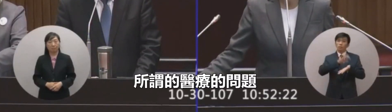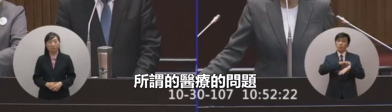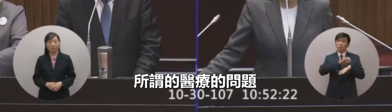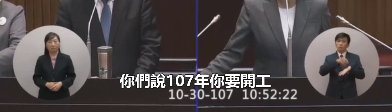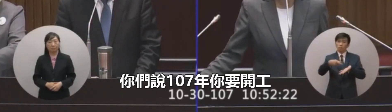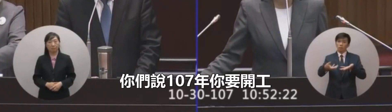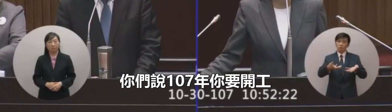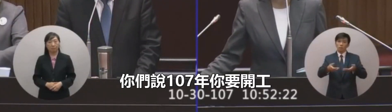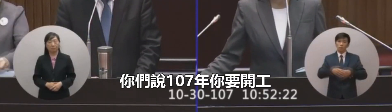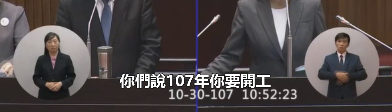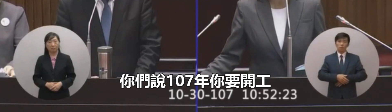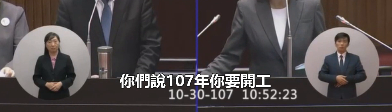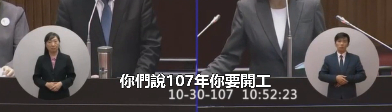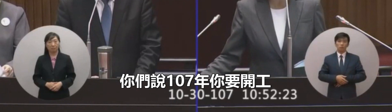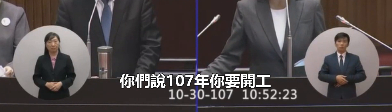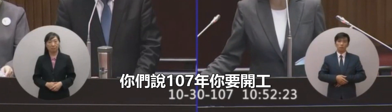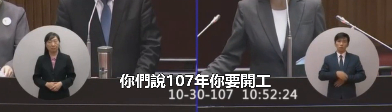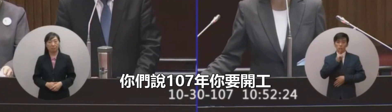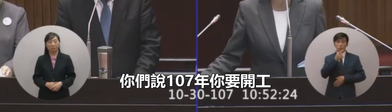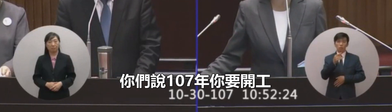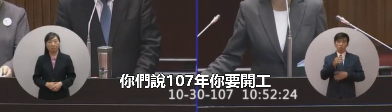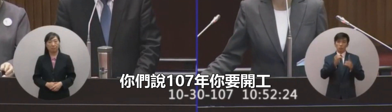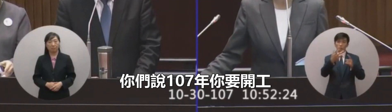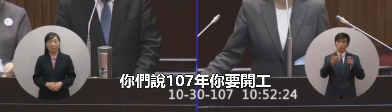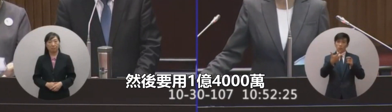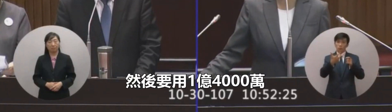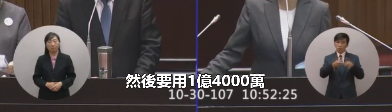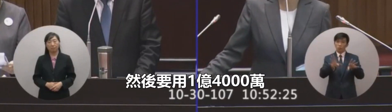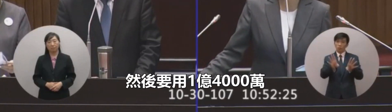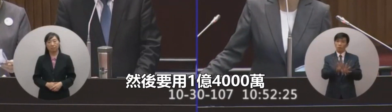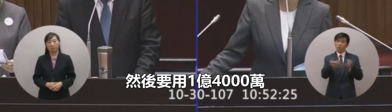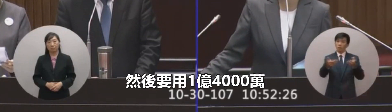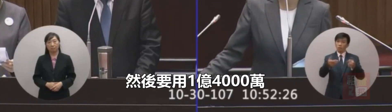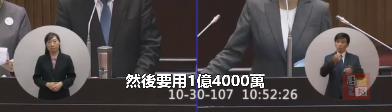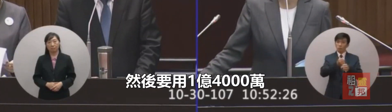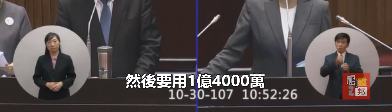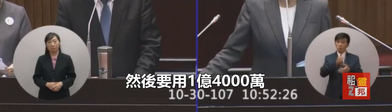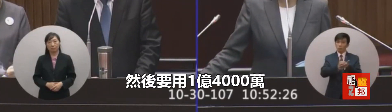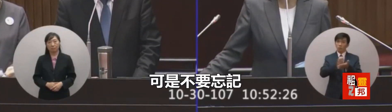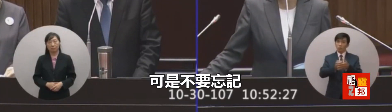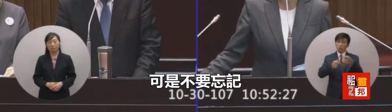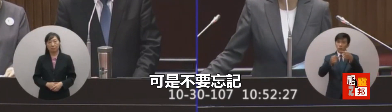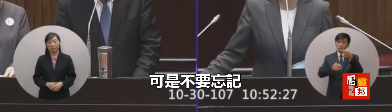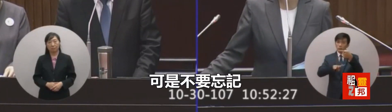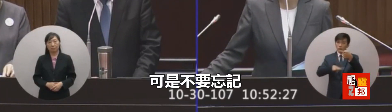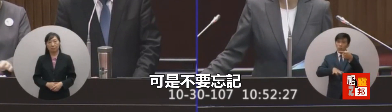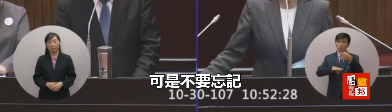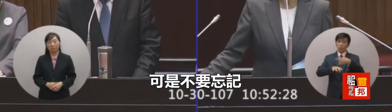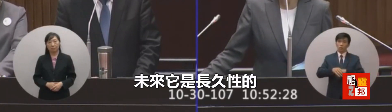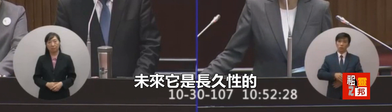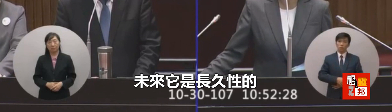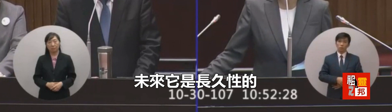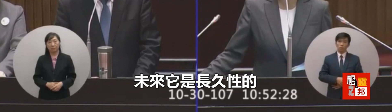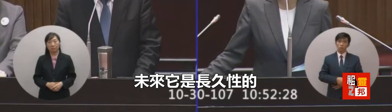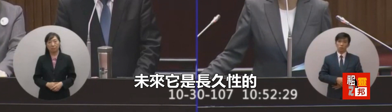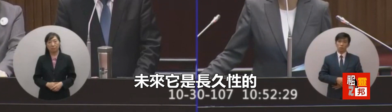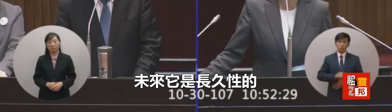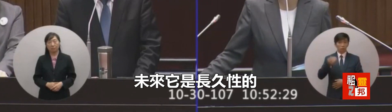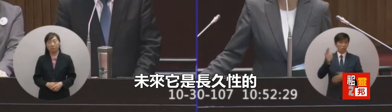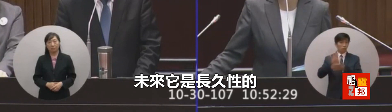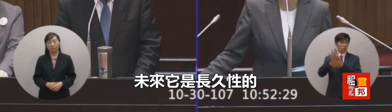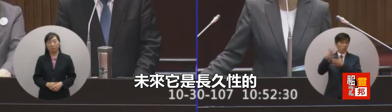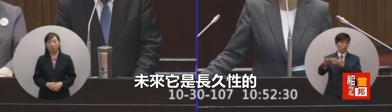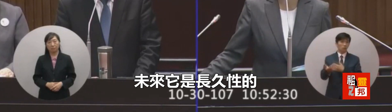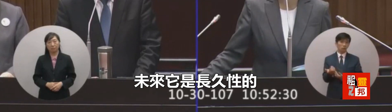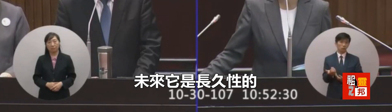问题，你们说107年你要开工，然后要用1亿4千万，可是不要忘记未来它是